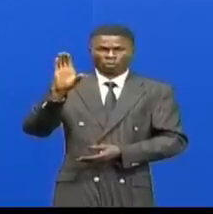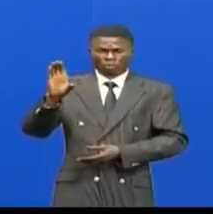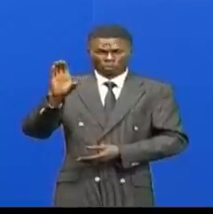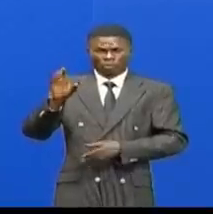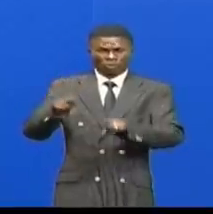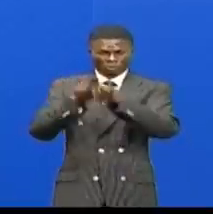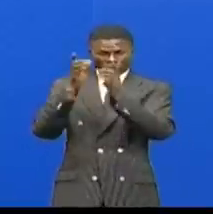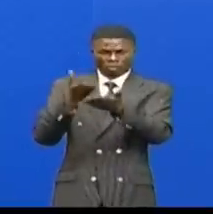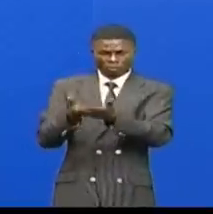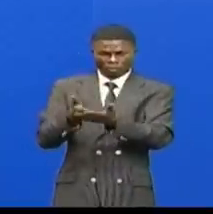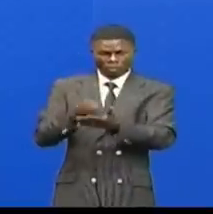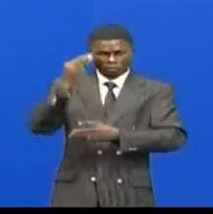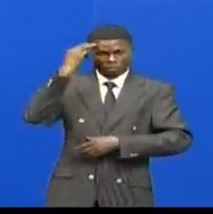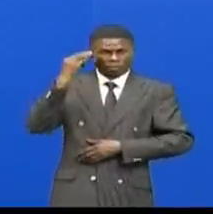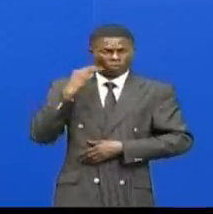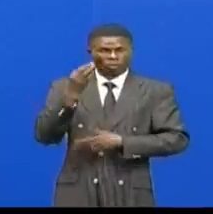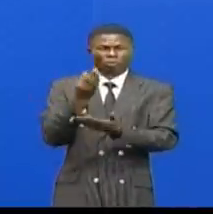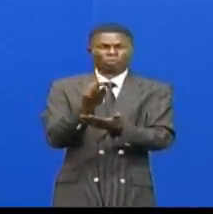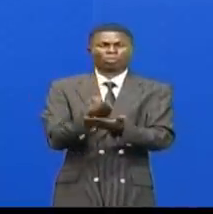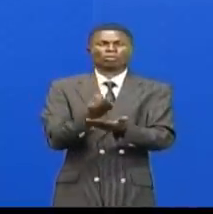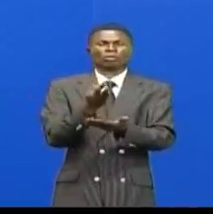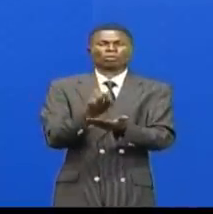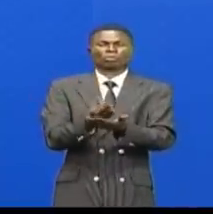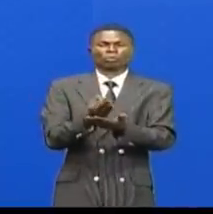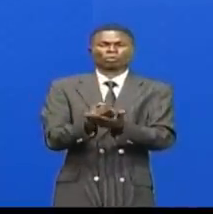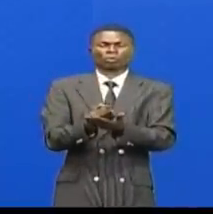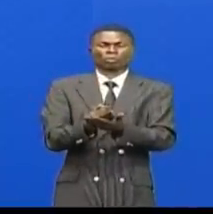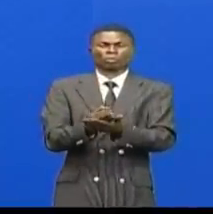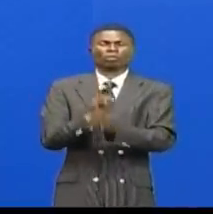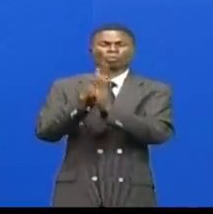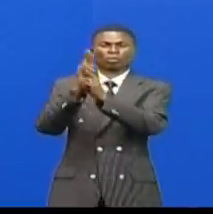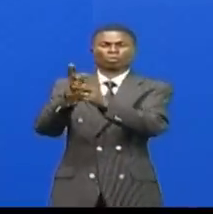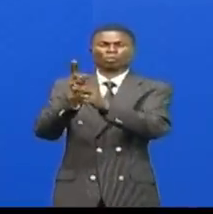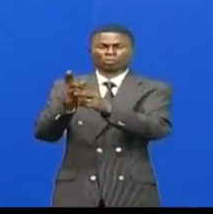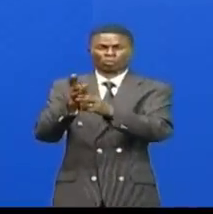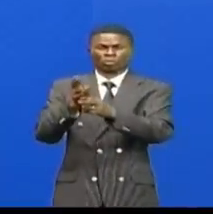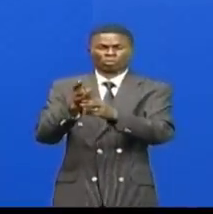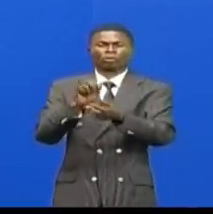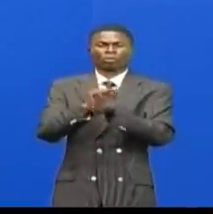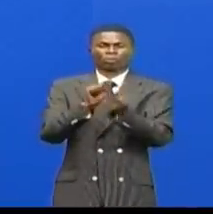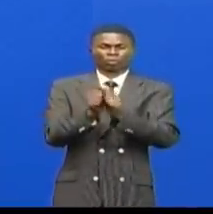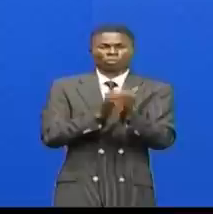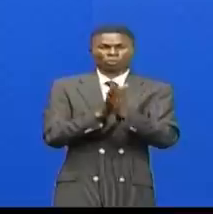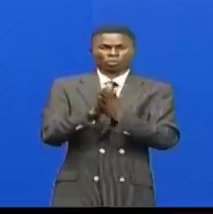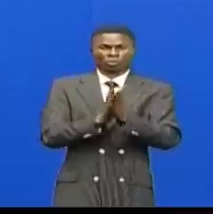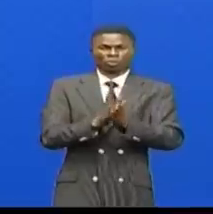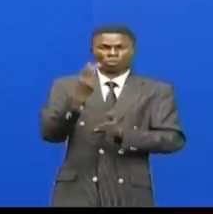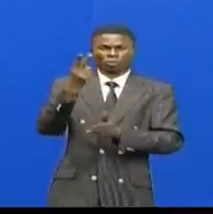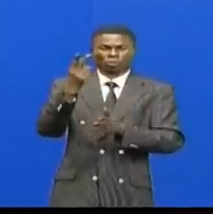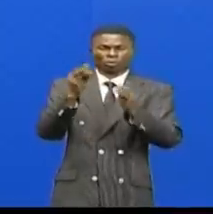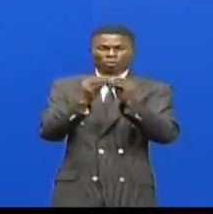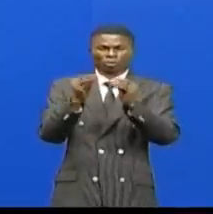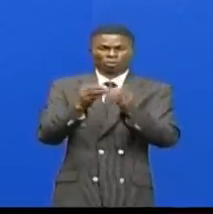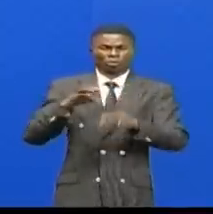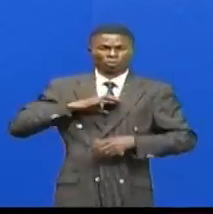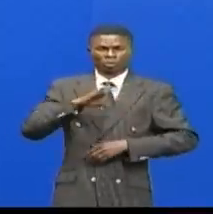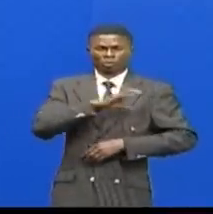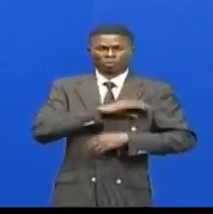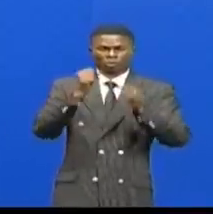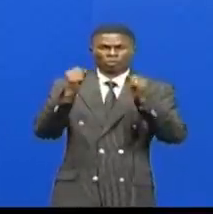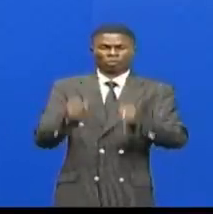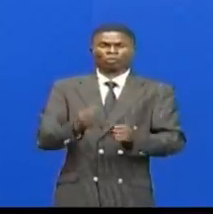liquidation. Le ministre des Finances a fait l'économie du rapport relatif aux deux réunions du Comité des